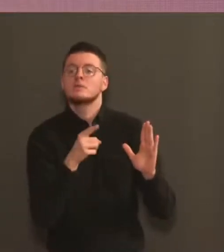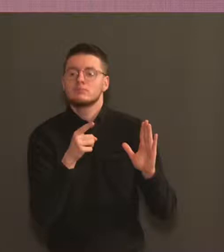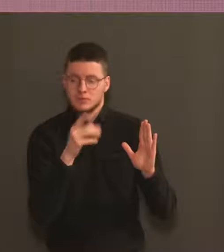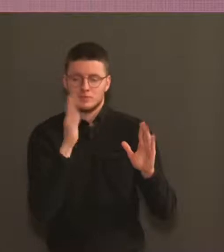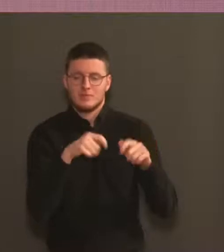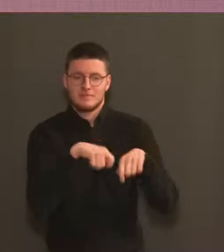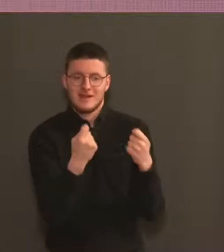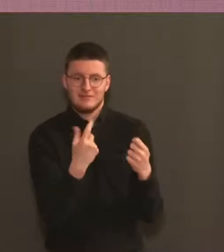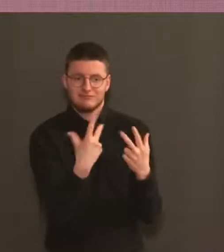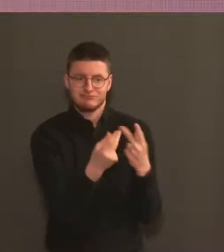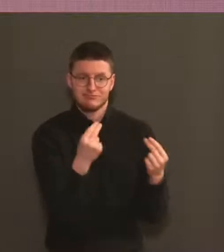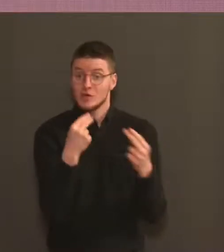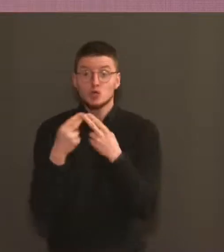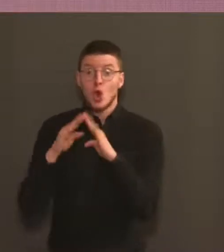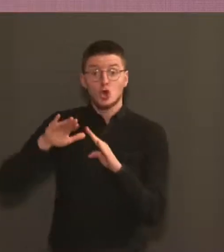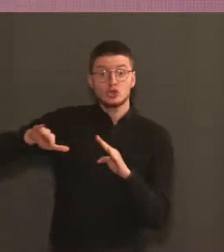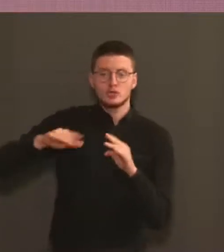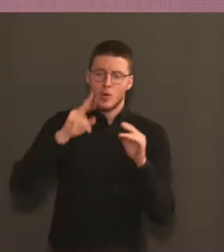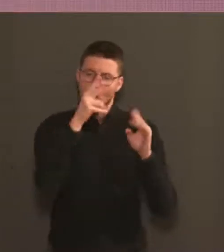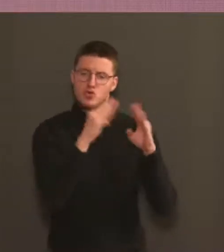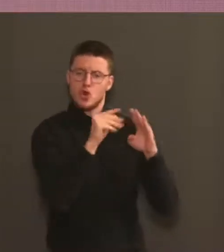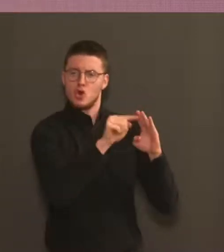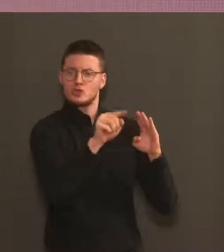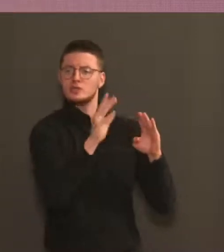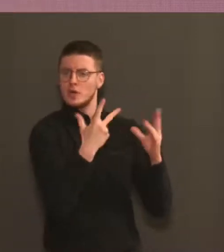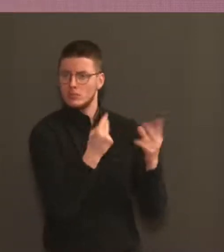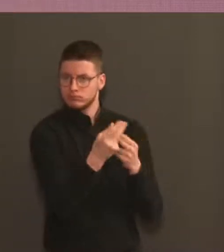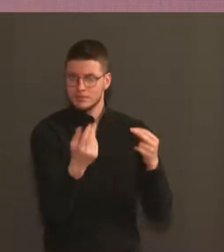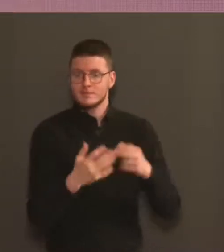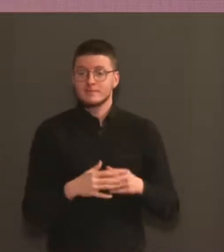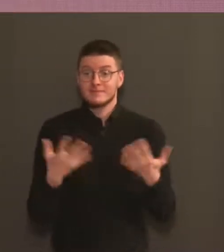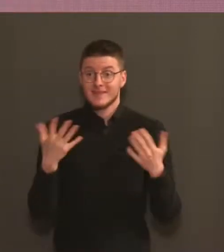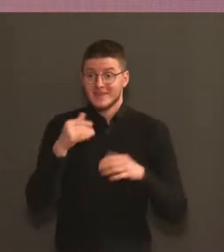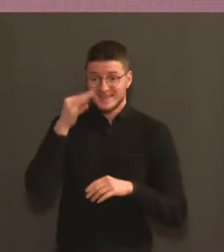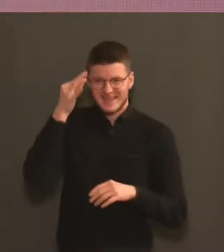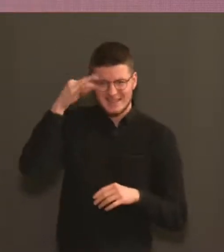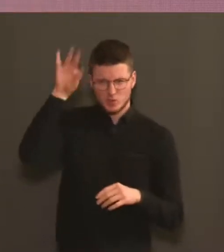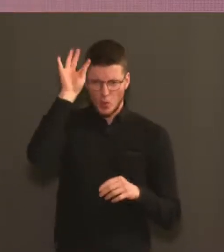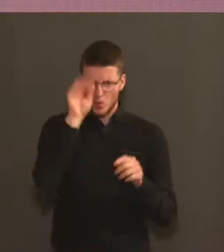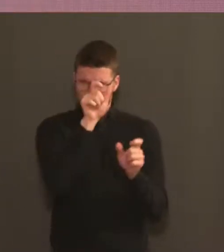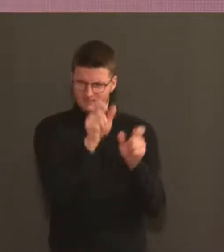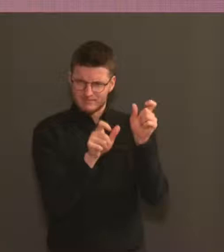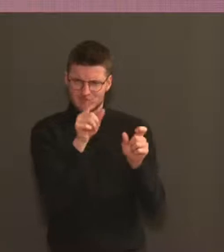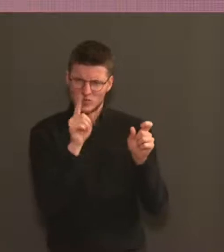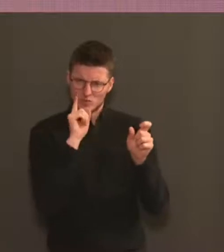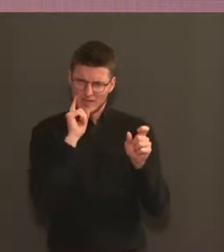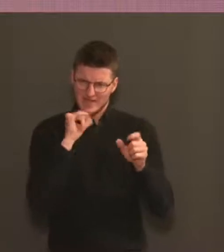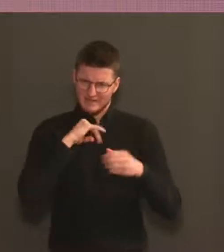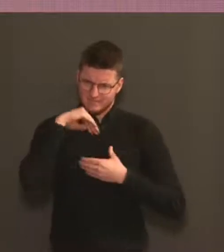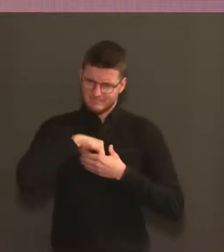In zaak de risicopatiënten met chronische aandoeningen willen we iets